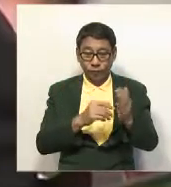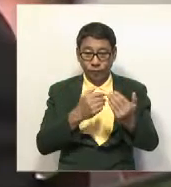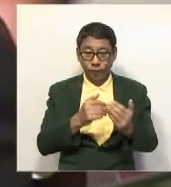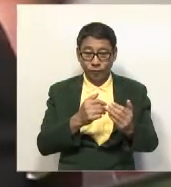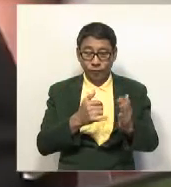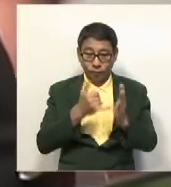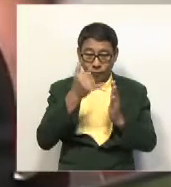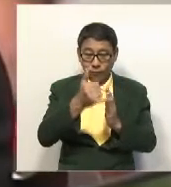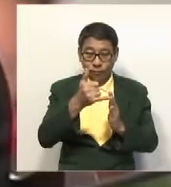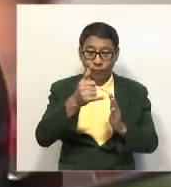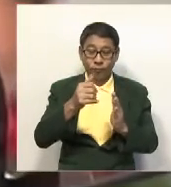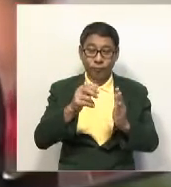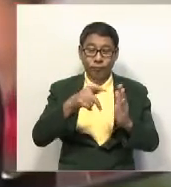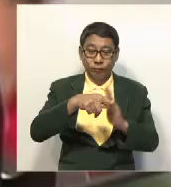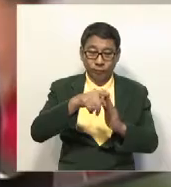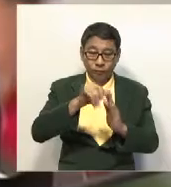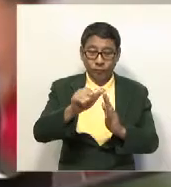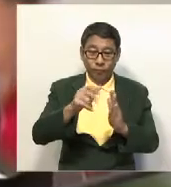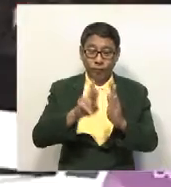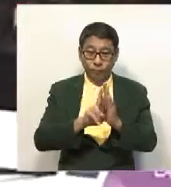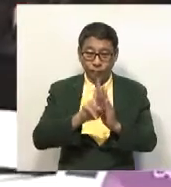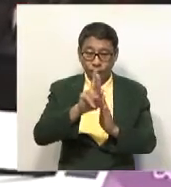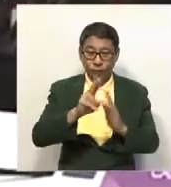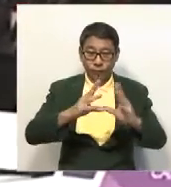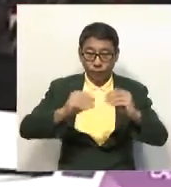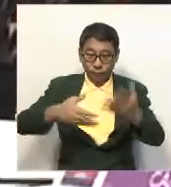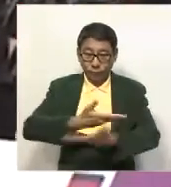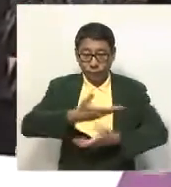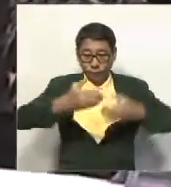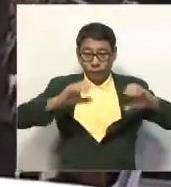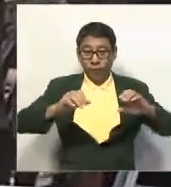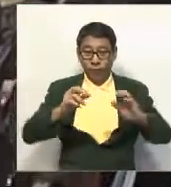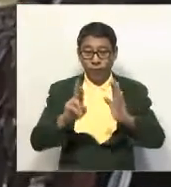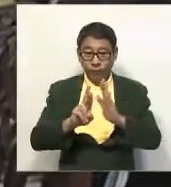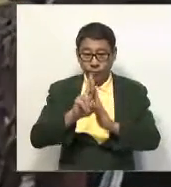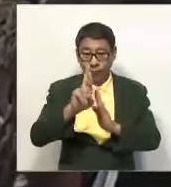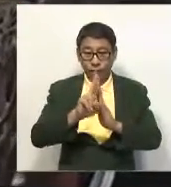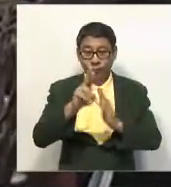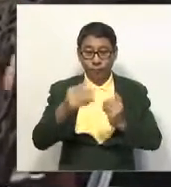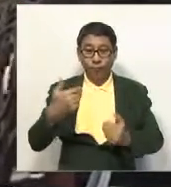ที่ที่พะเยาและเชียงรายแล้วก็จะจัดการประชุมครม.ที่จังหวัดเชียงร